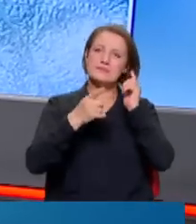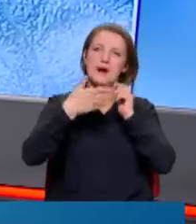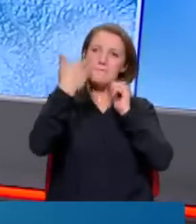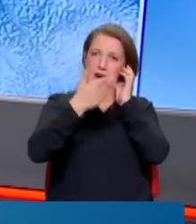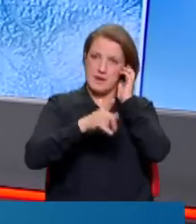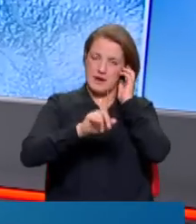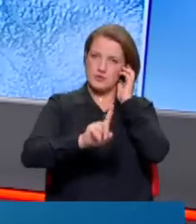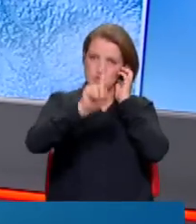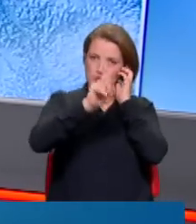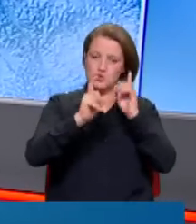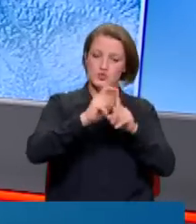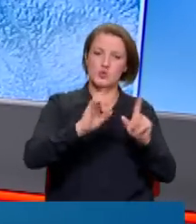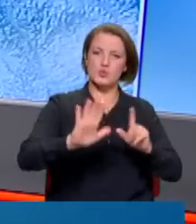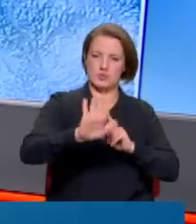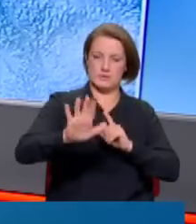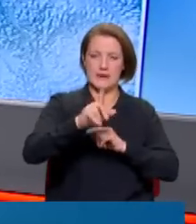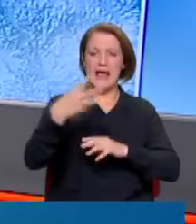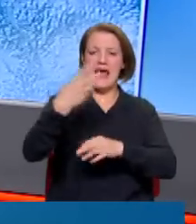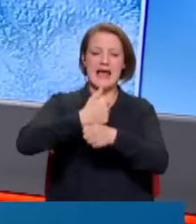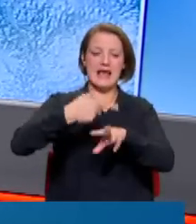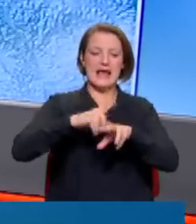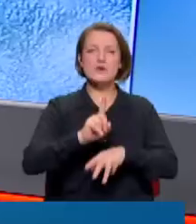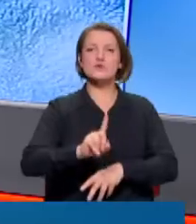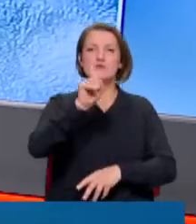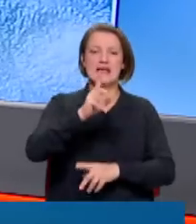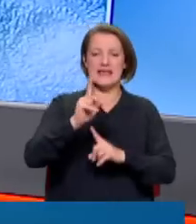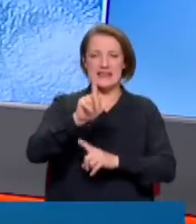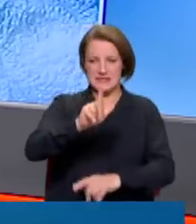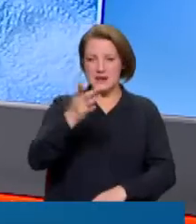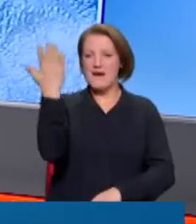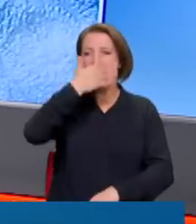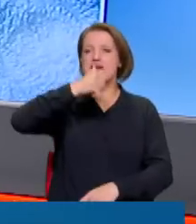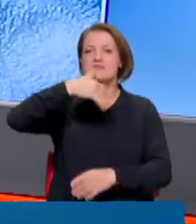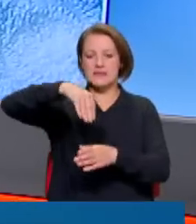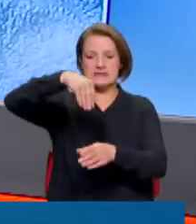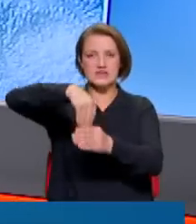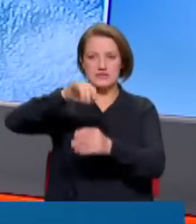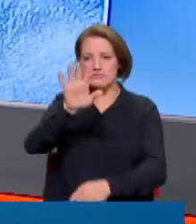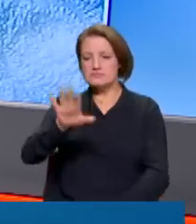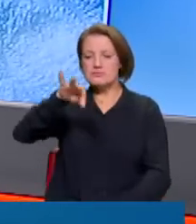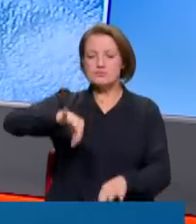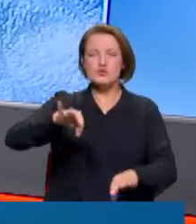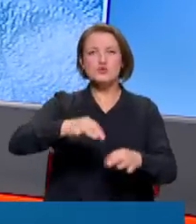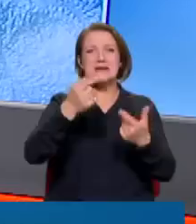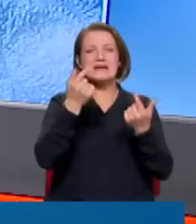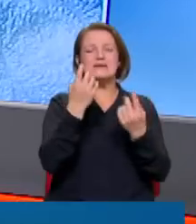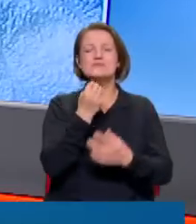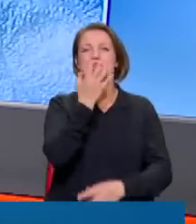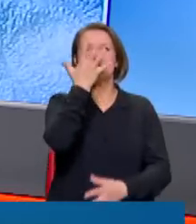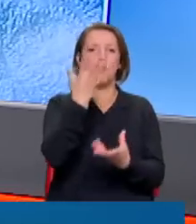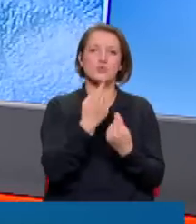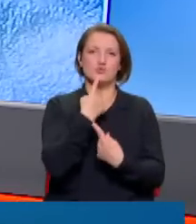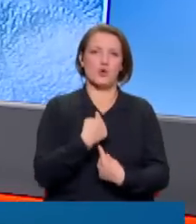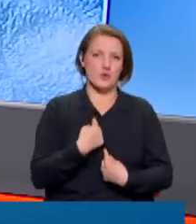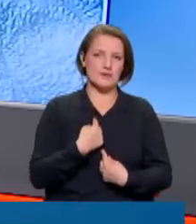Marmara'nın doğusunda Ege bölgesinin Kuzey illerinde Karadeniz'in iç kesimlerinde bugün itibariyle havanın yer yer sisli olduğunu